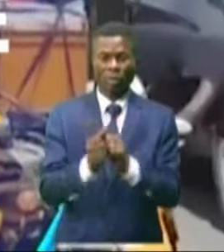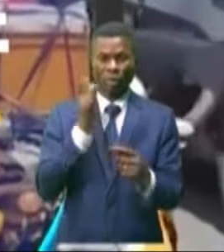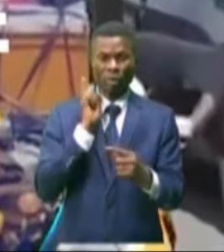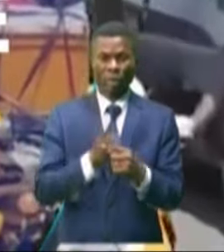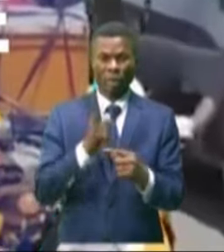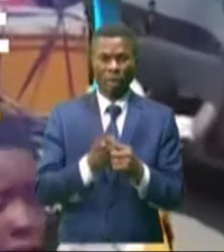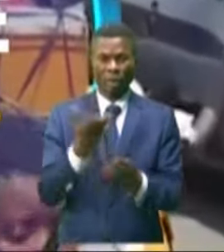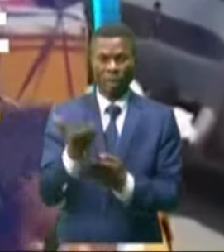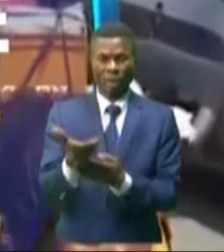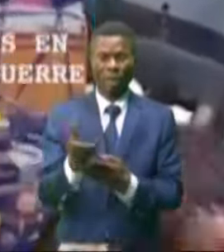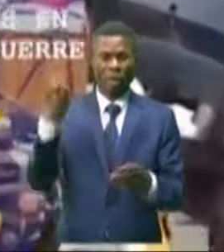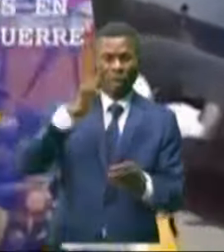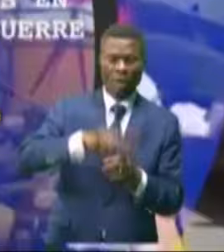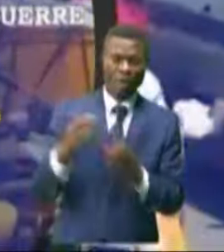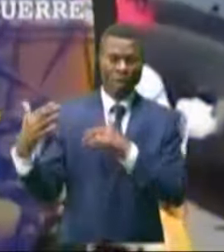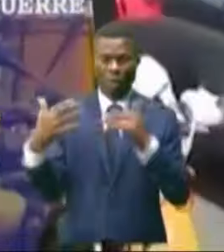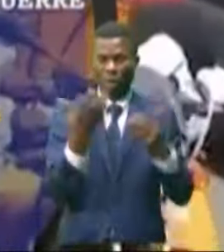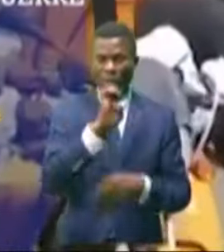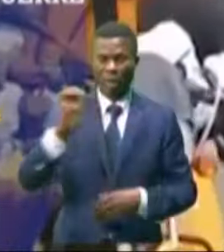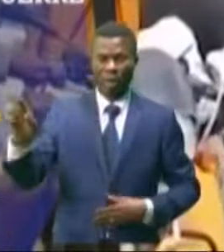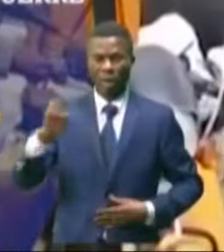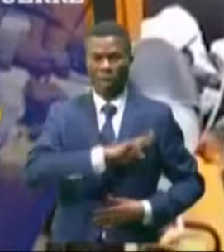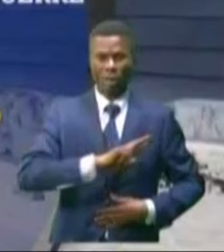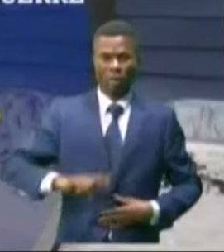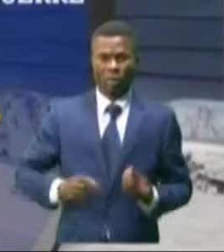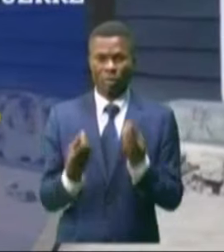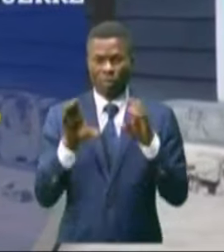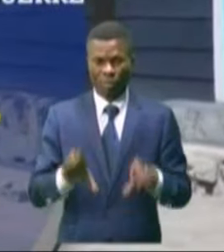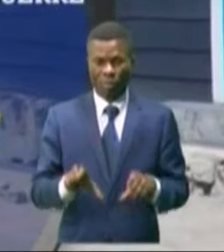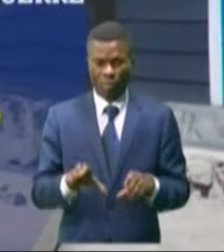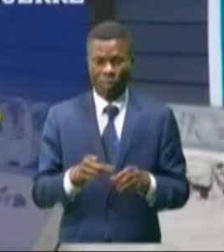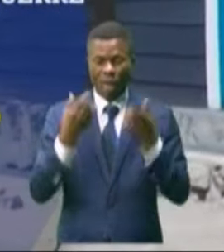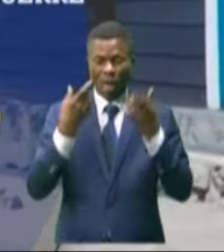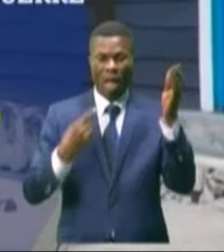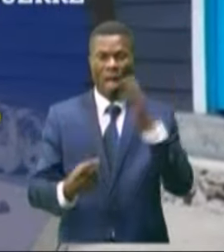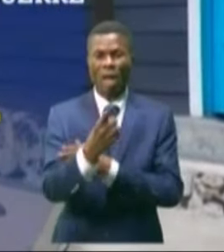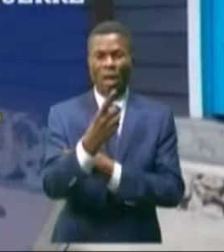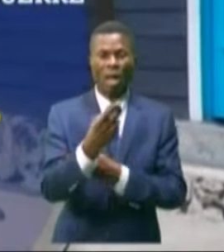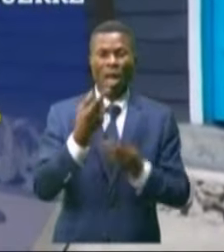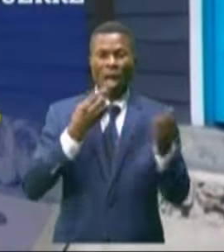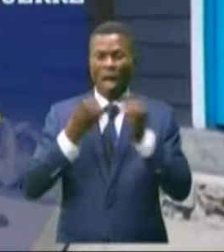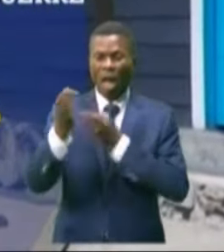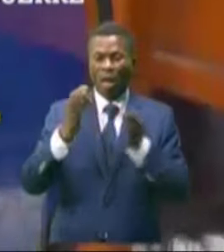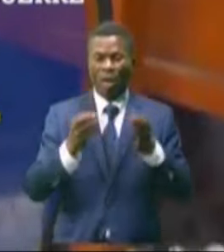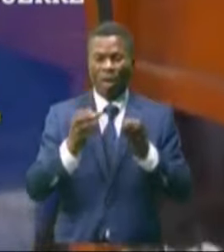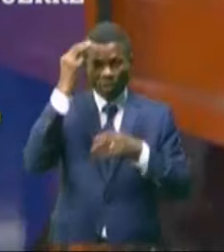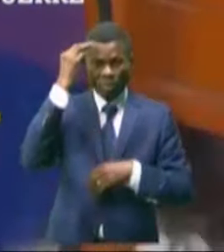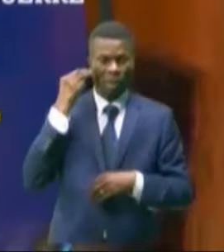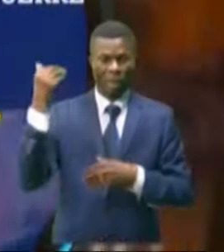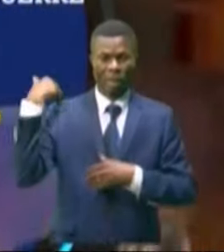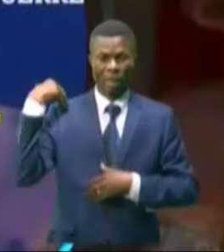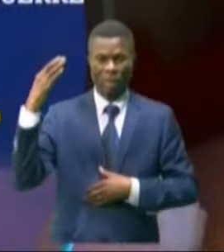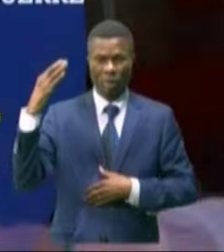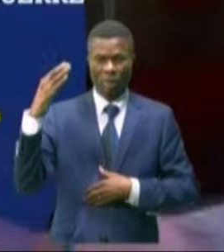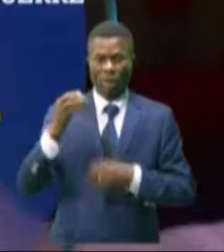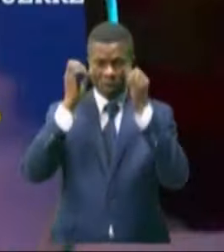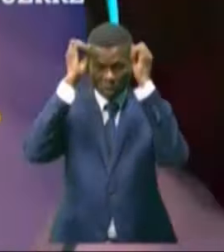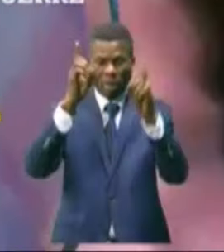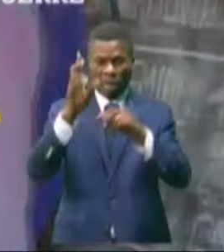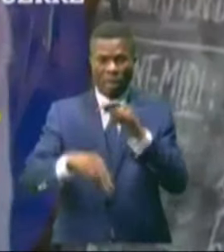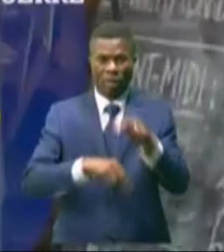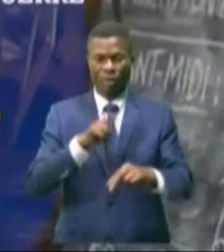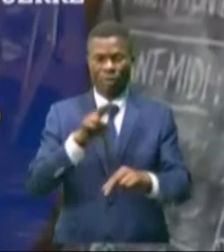difficile et victimes de la guerre dans l'est de la RDC. Une annonce faite lors des échanges avec le ministre d'État de l'Éducation